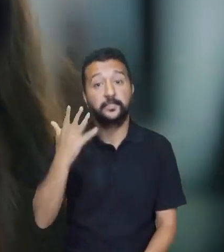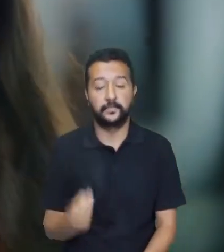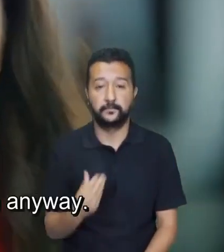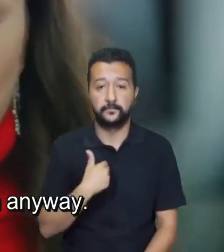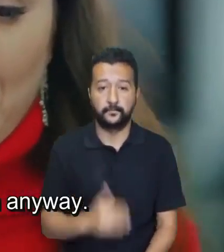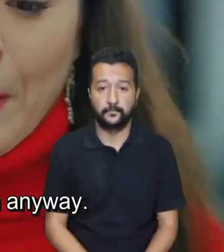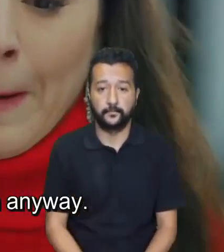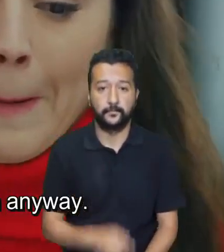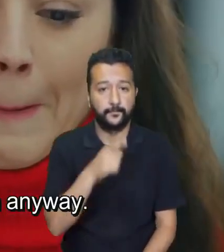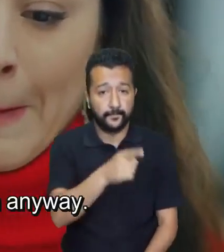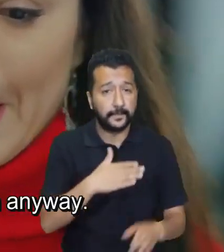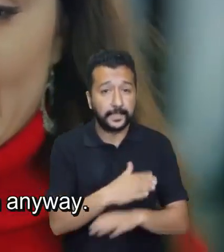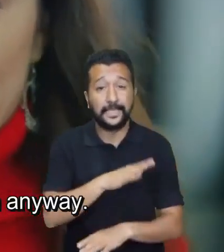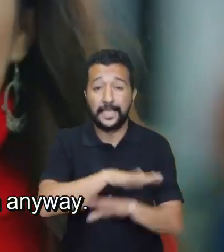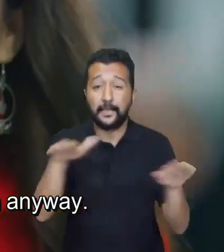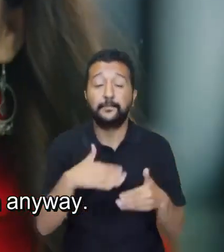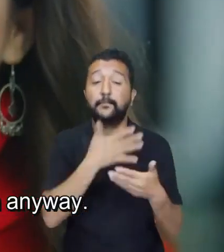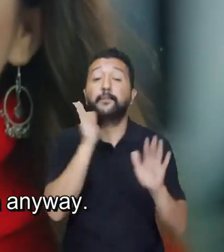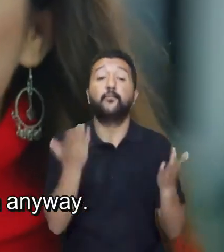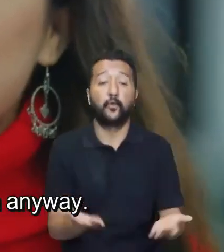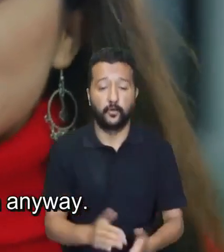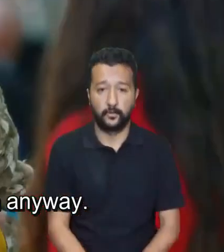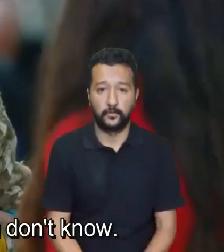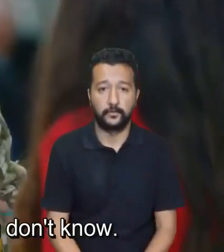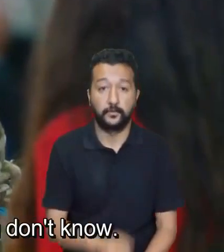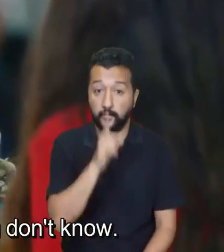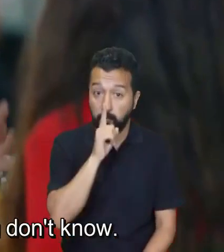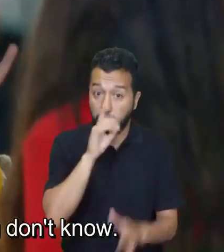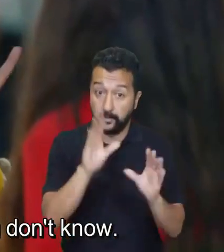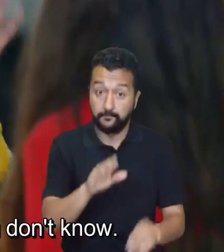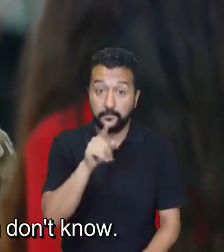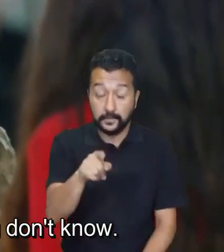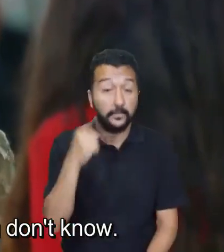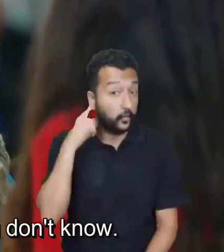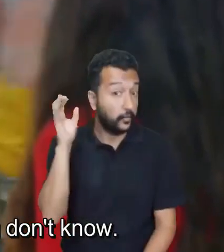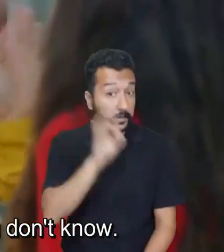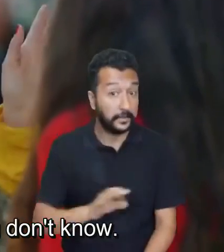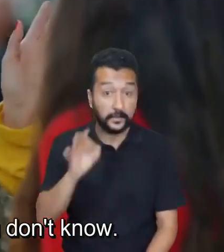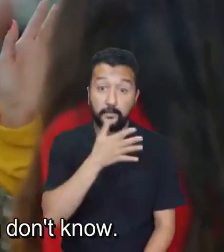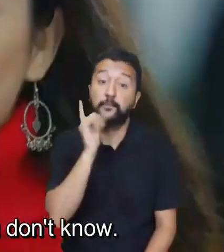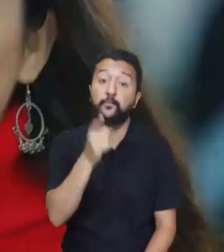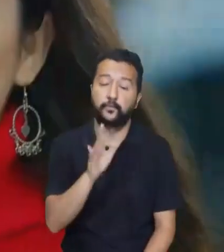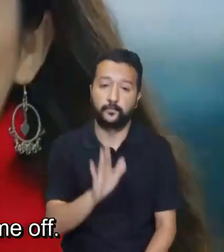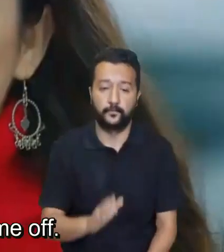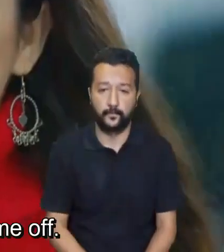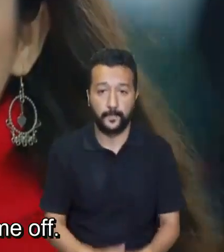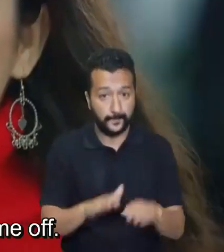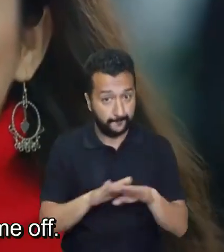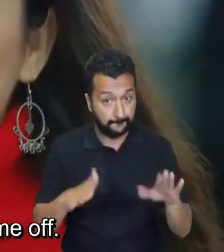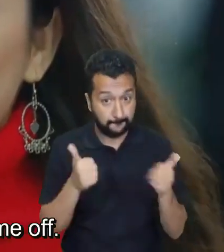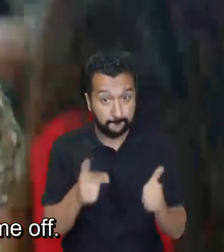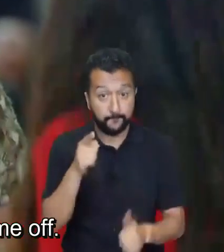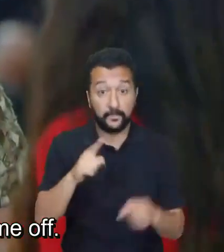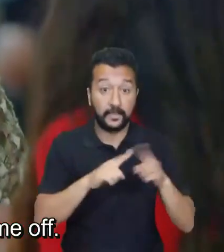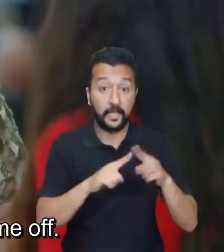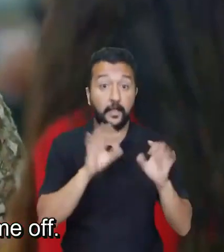şaşırdım. Ay zaten kimse bilmiyordu, kimse bilmiyordu. Şşt, sen de duymadın bilmiyorsun. Tamam,